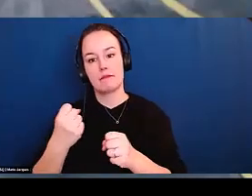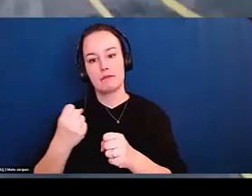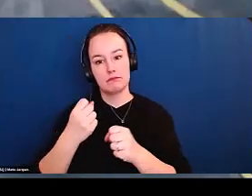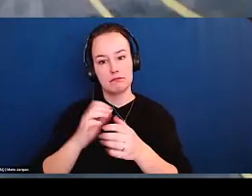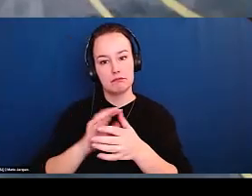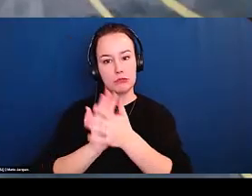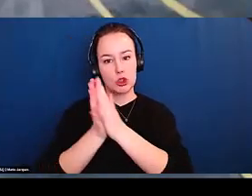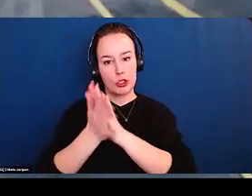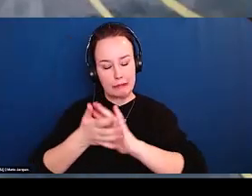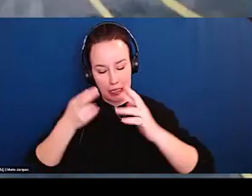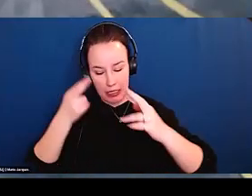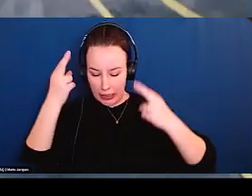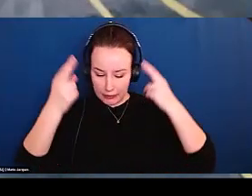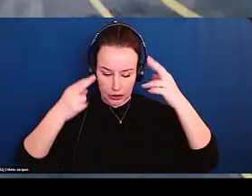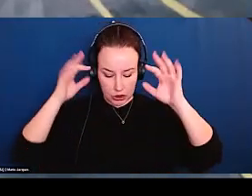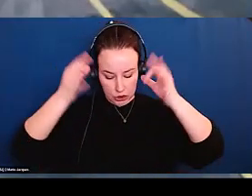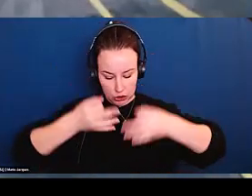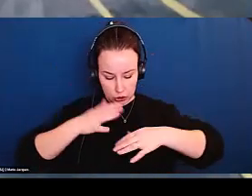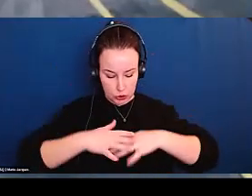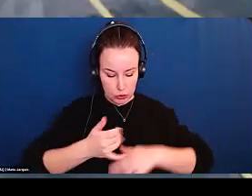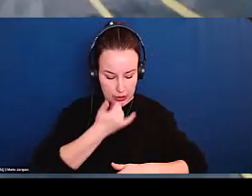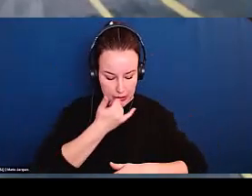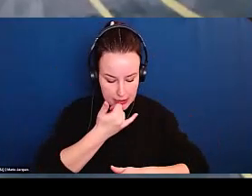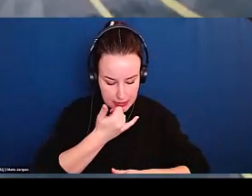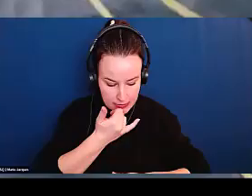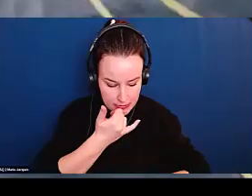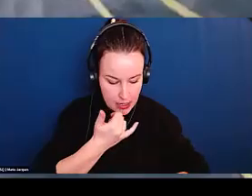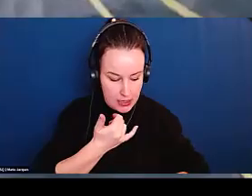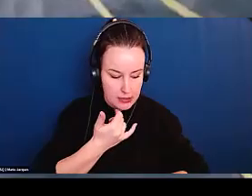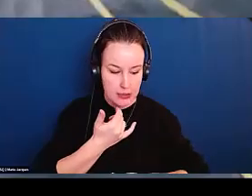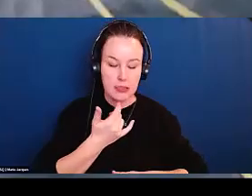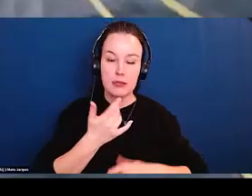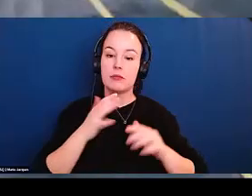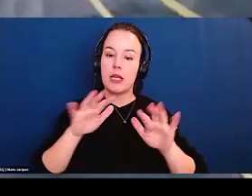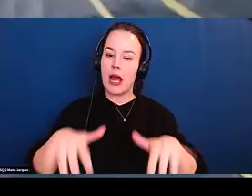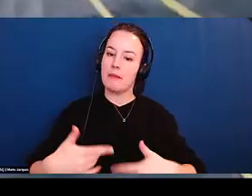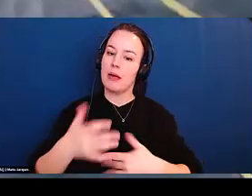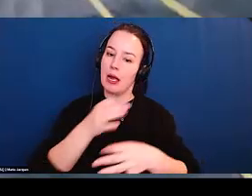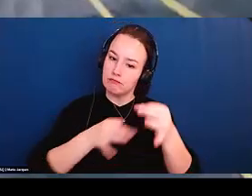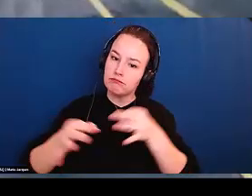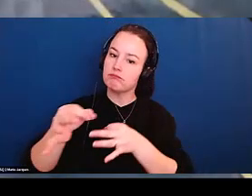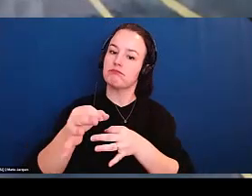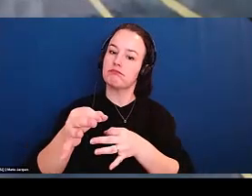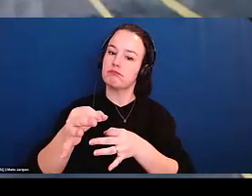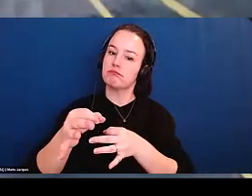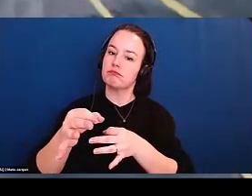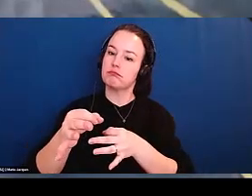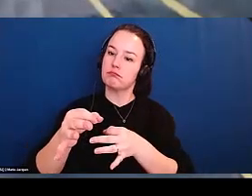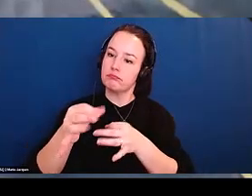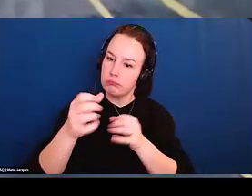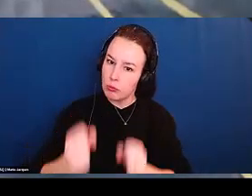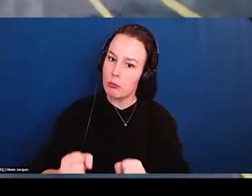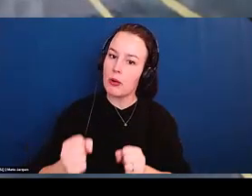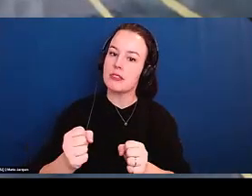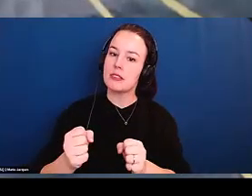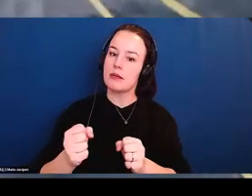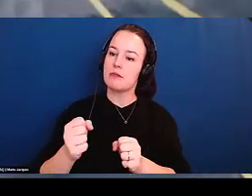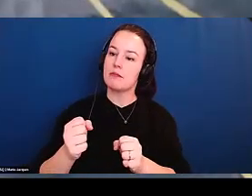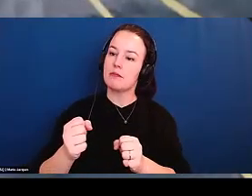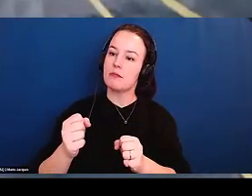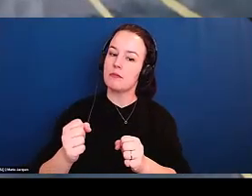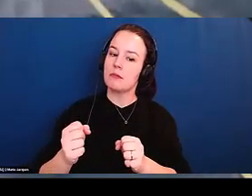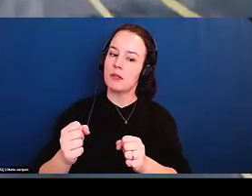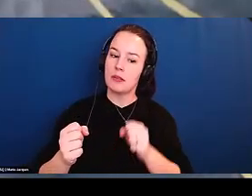de manière à vraiment réfléchir ce qui est en train de nous arriver pour pouvoir eh bien, travailler avec de l'empathie pour vraiment trouver